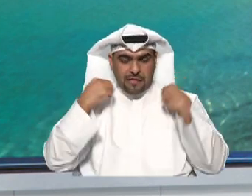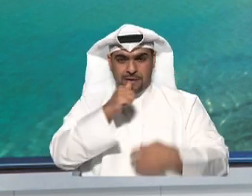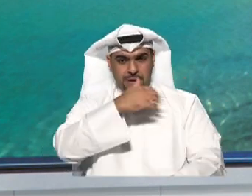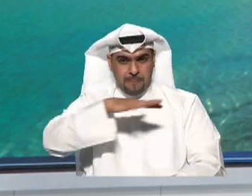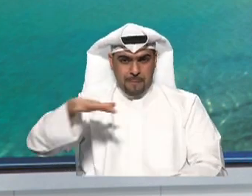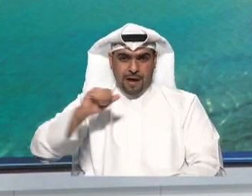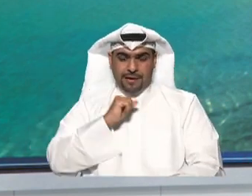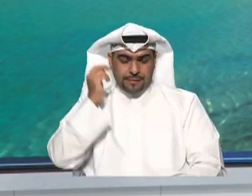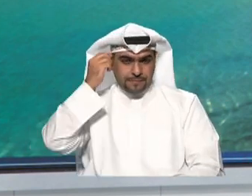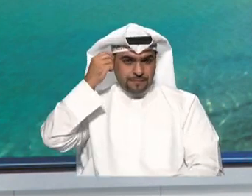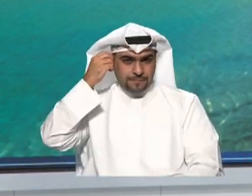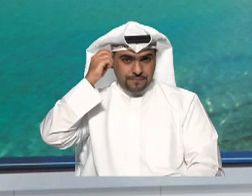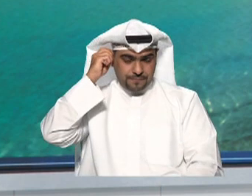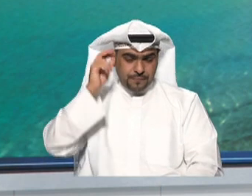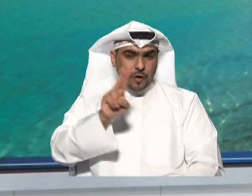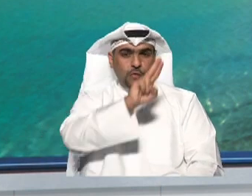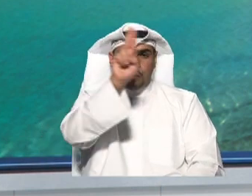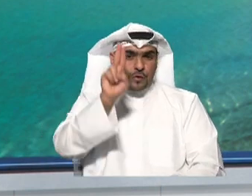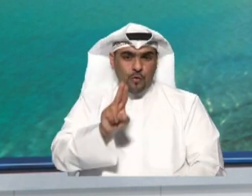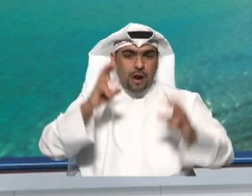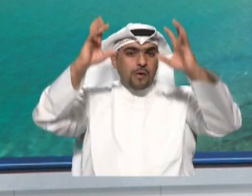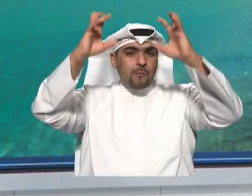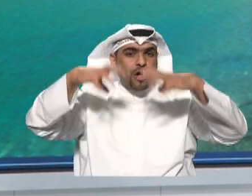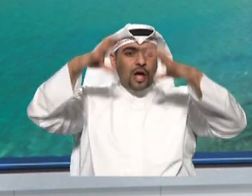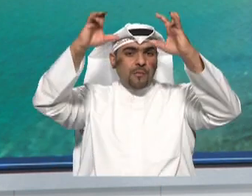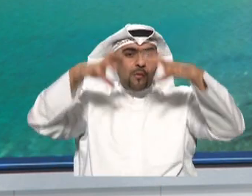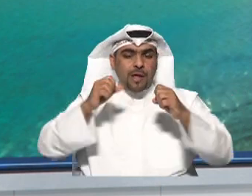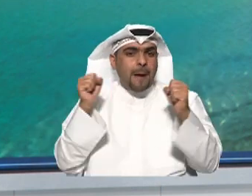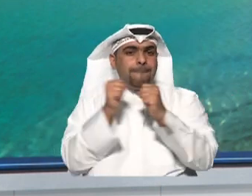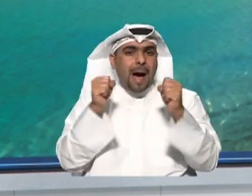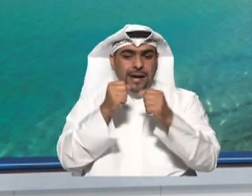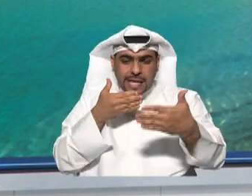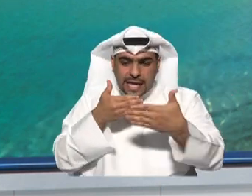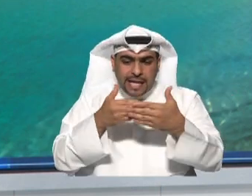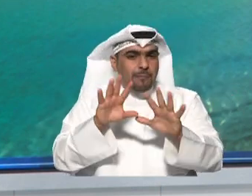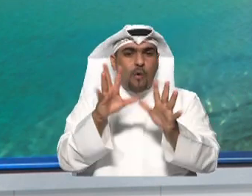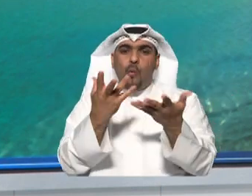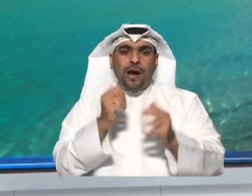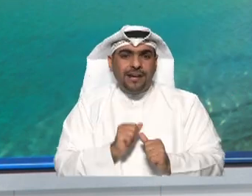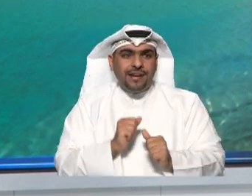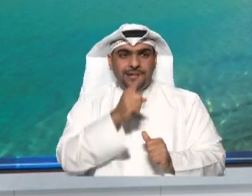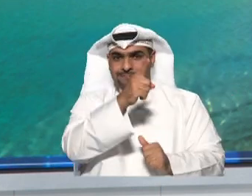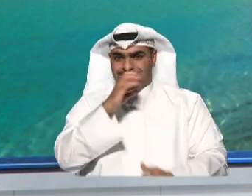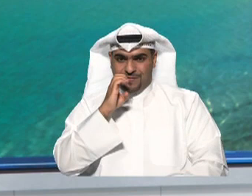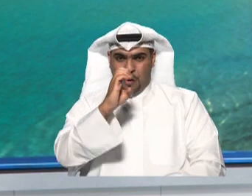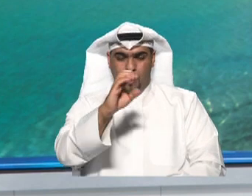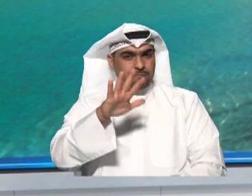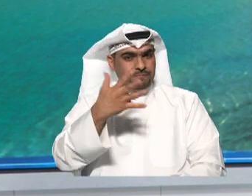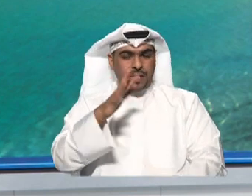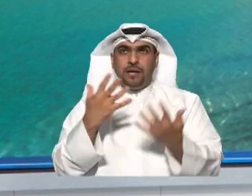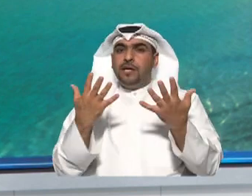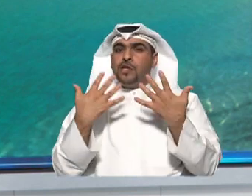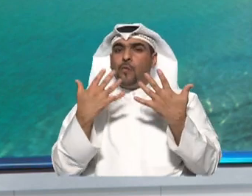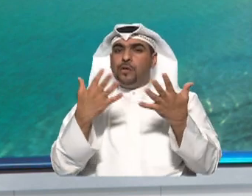يسألون الوسم وأمطار الوسم ووين أمطار الوسم، من المتوقع أن تأثير تغيرات المناخ مأثر على دولة الكويت بشكل